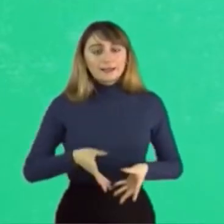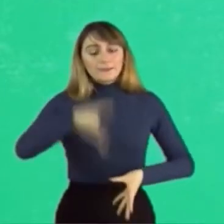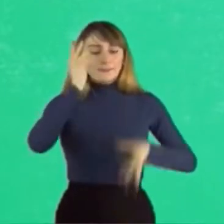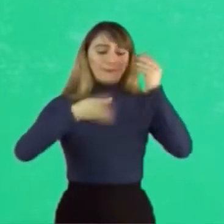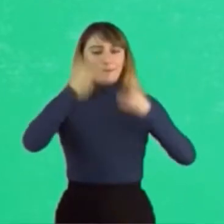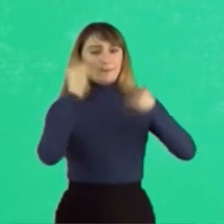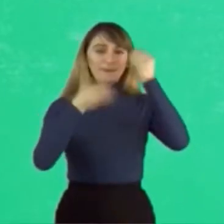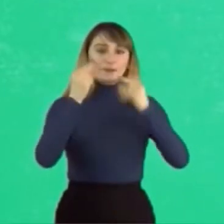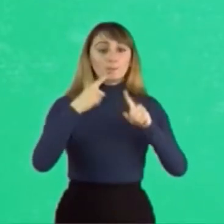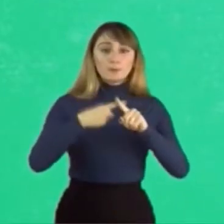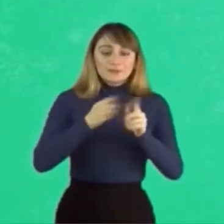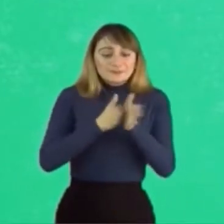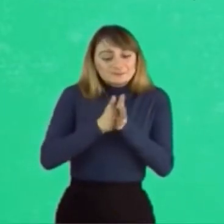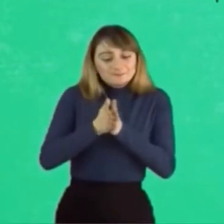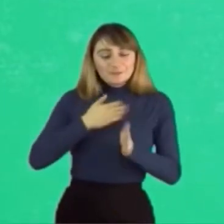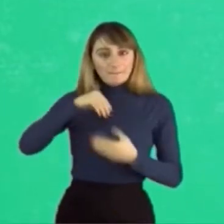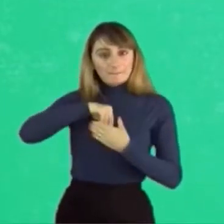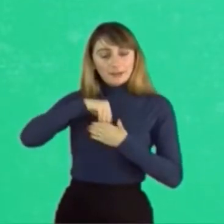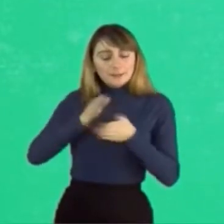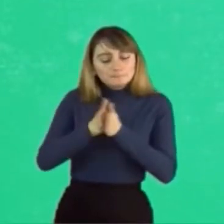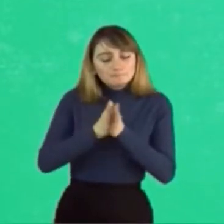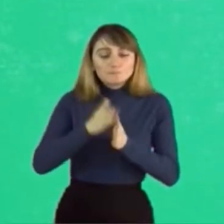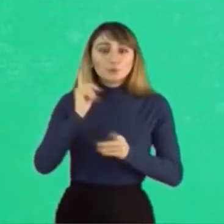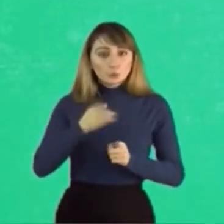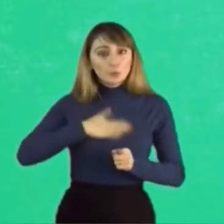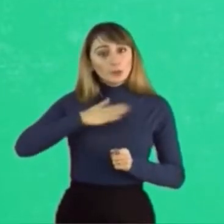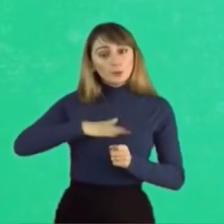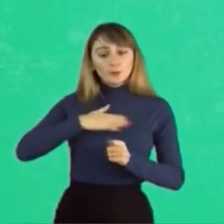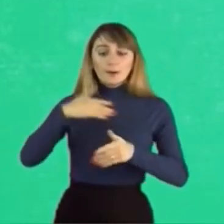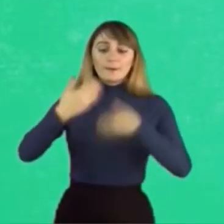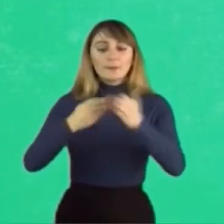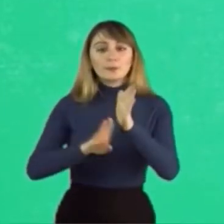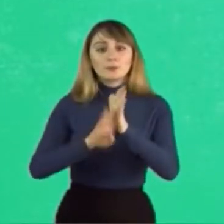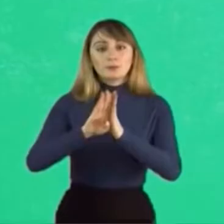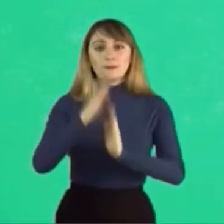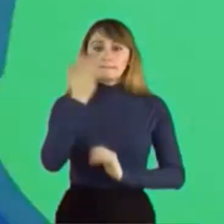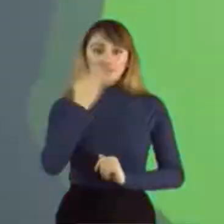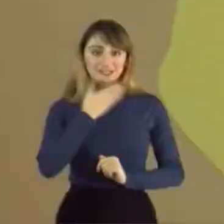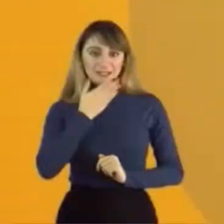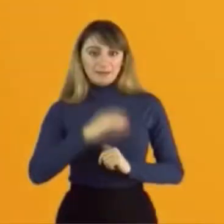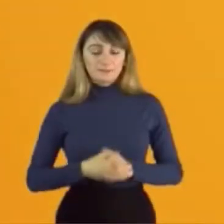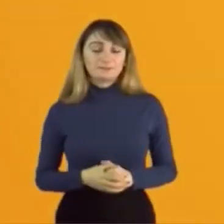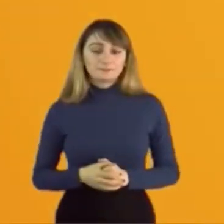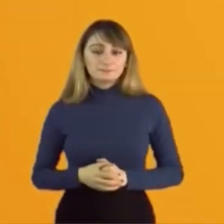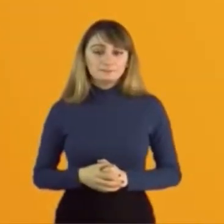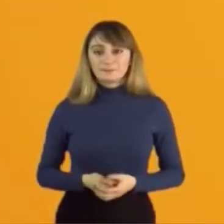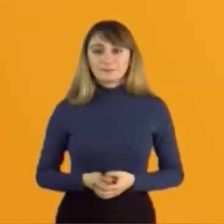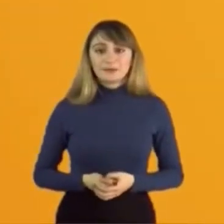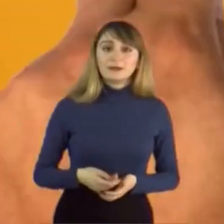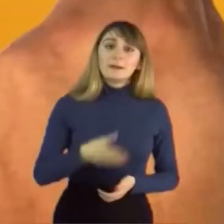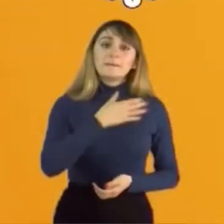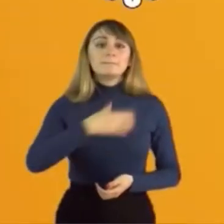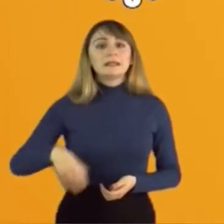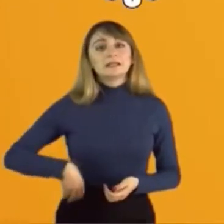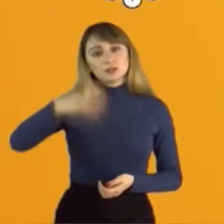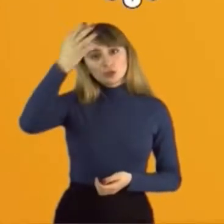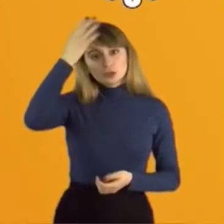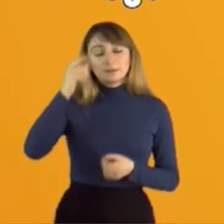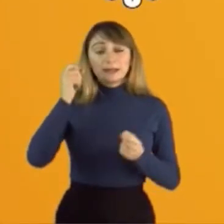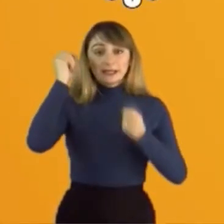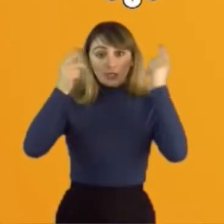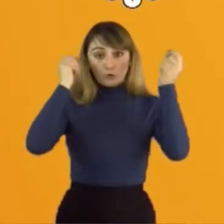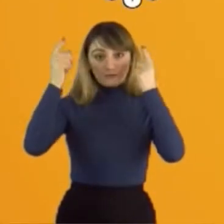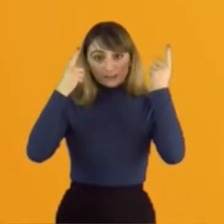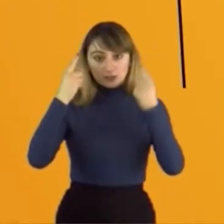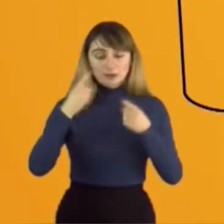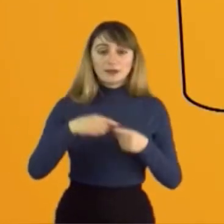nxënësve, rrit motivimin e tyre dhe bën më interaktiv procesin e mësimdhënies. Në këtë kontekst, Ministri i Shtetit